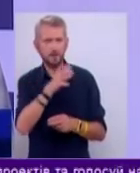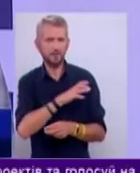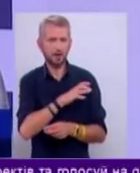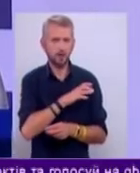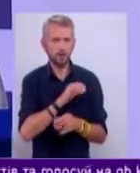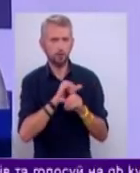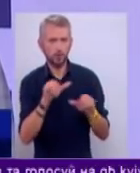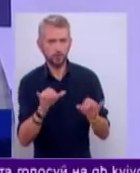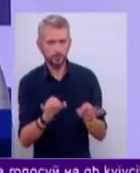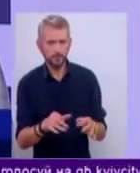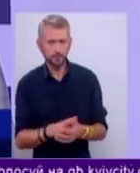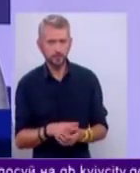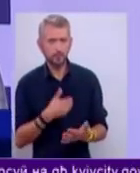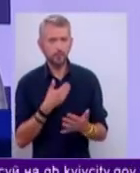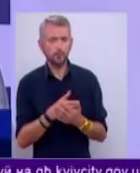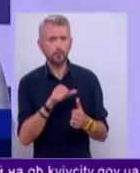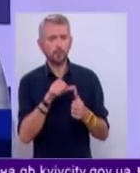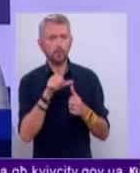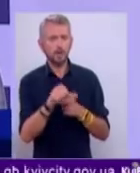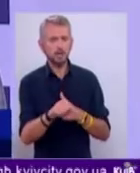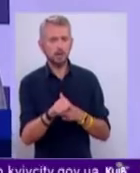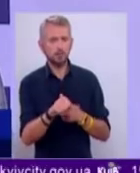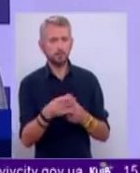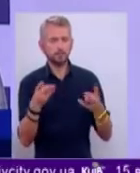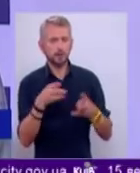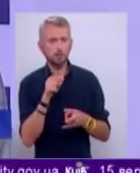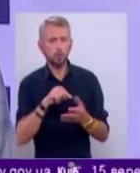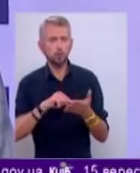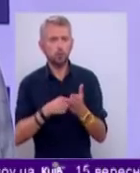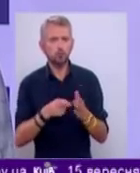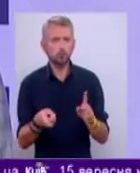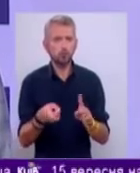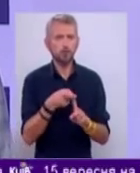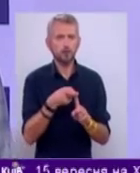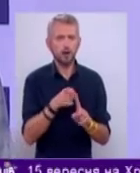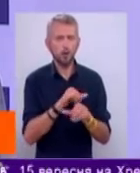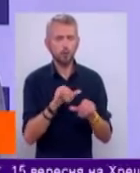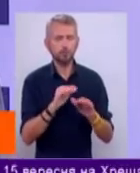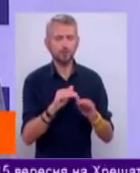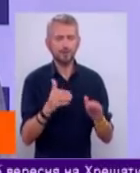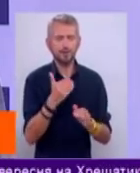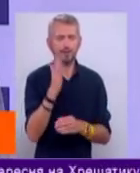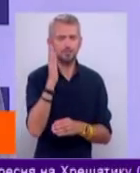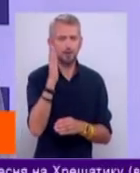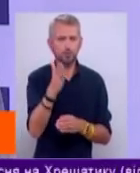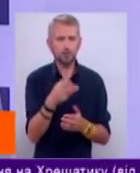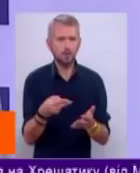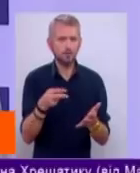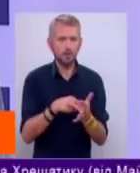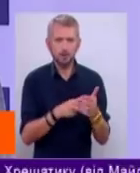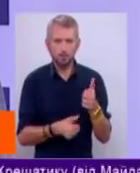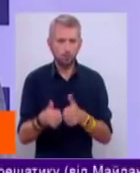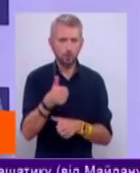статків, розвитку. І от саме треба оцю точку дотика, тобто розвиток дітей, їхнє майбутнє, ставити понад